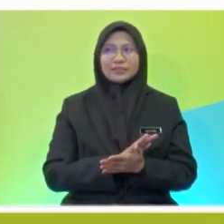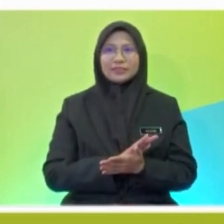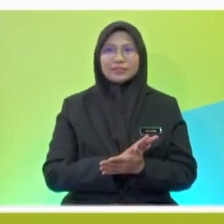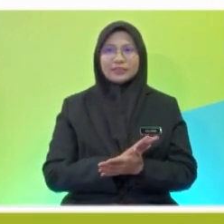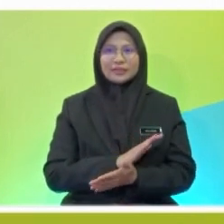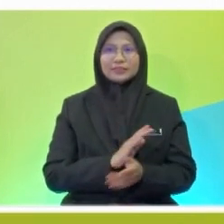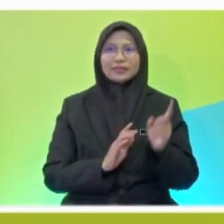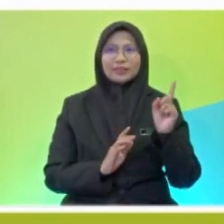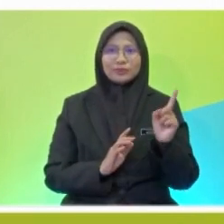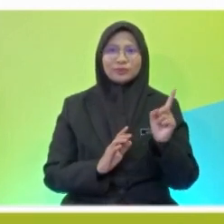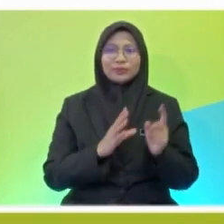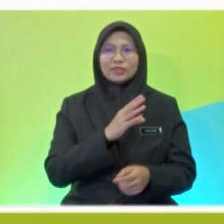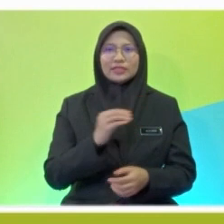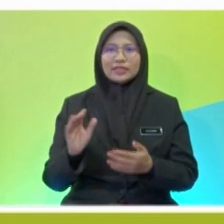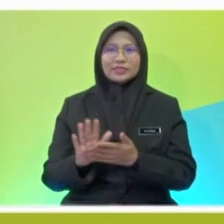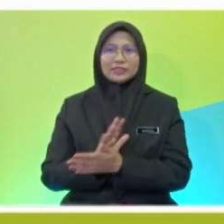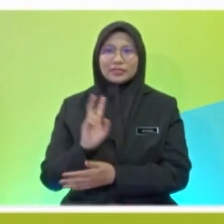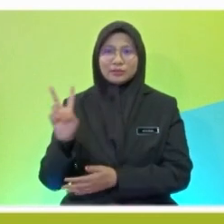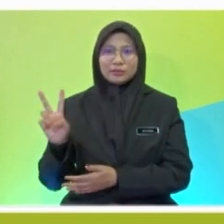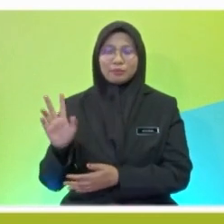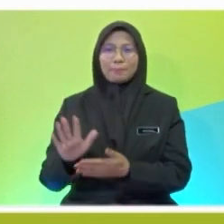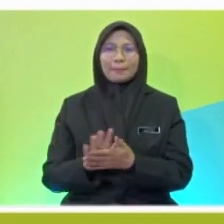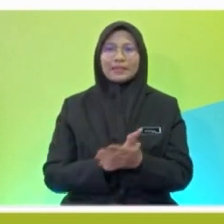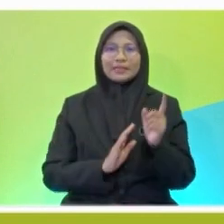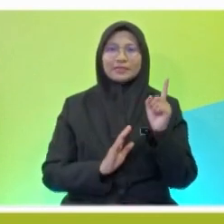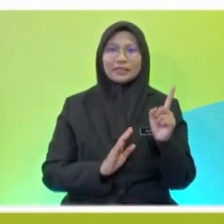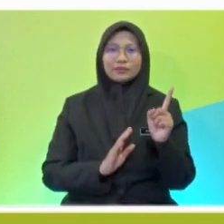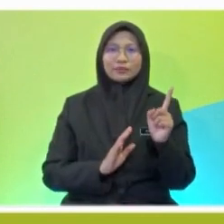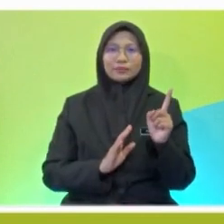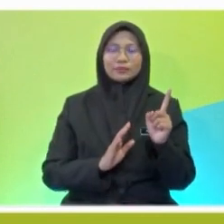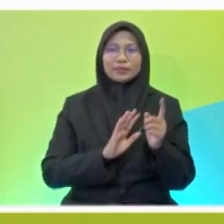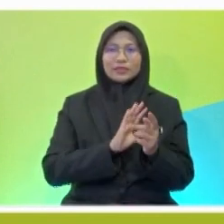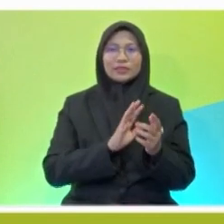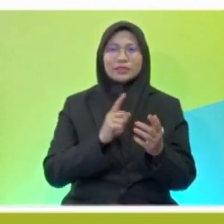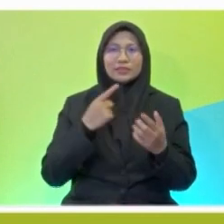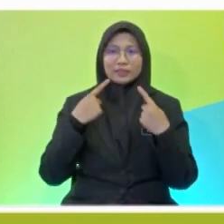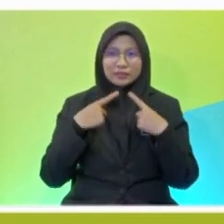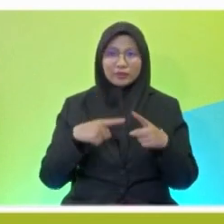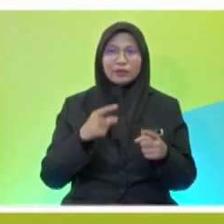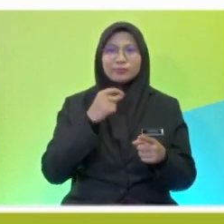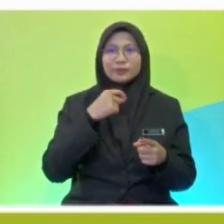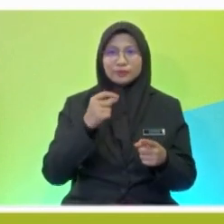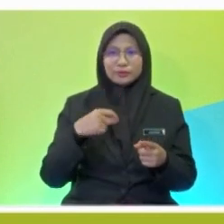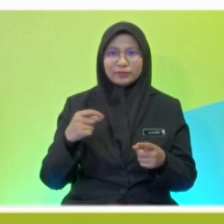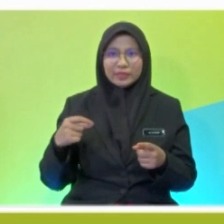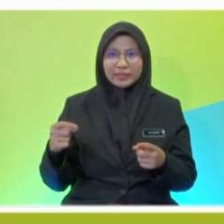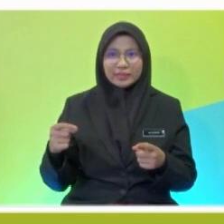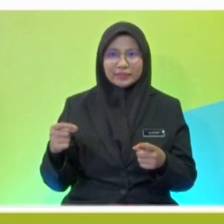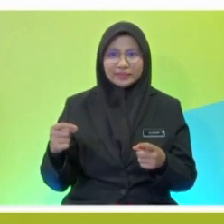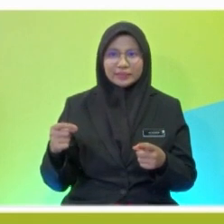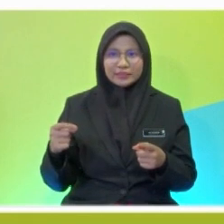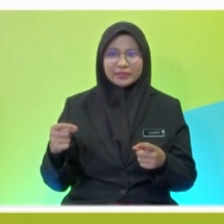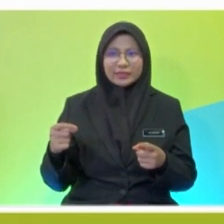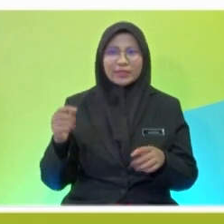1 merupakan soal-soalan yang berbentuk ujian tertulis yang mana akan dijalankan oleh calon SPM